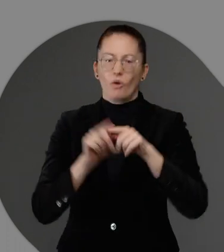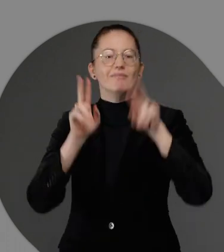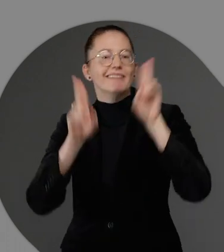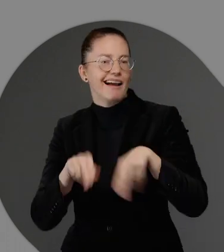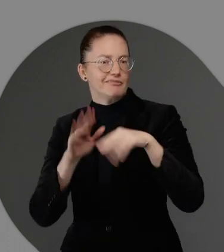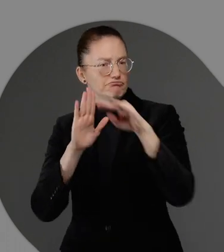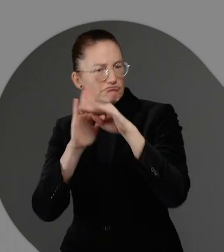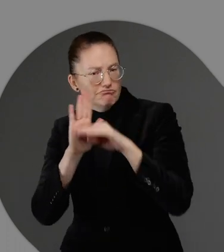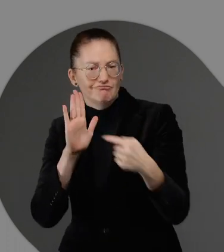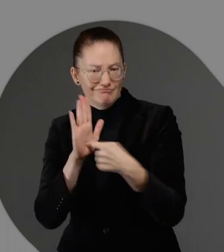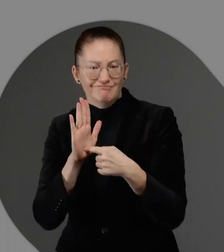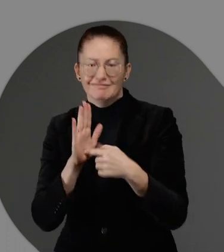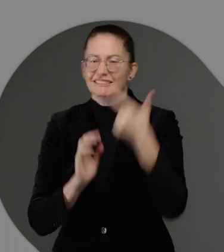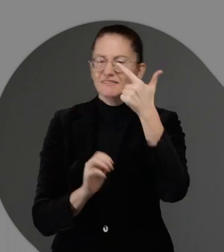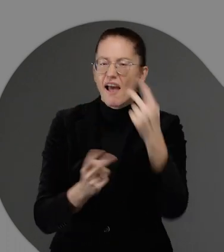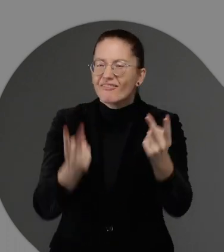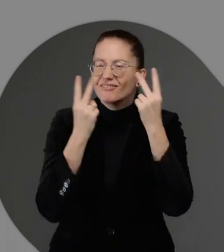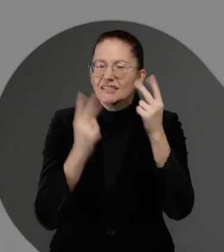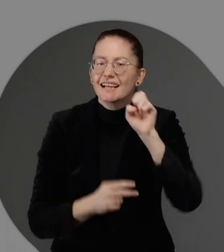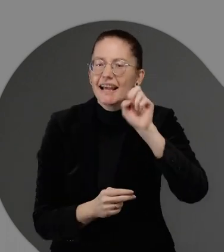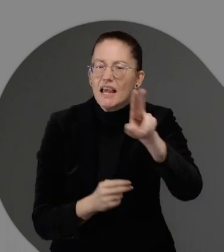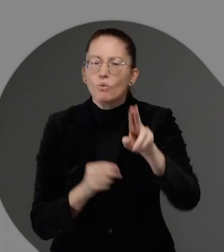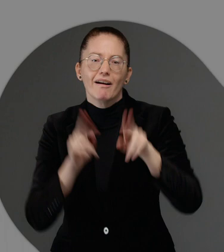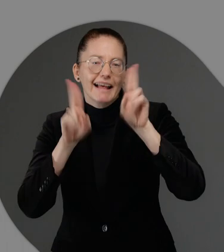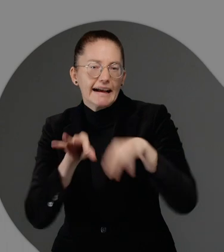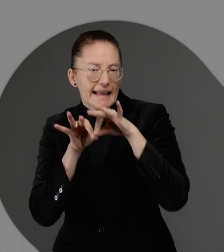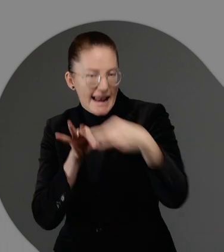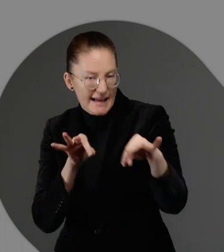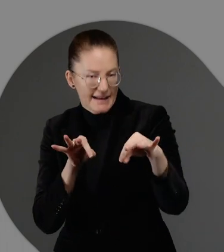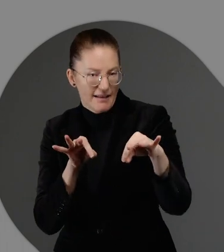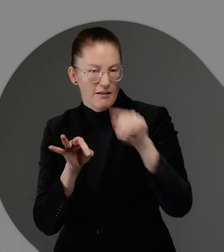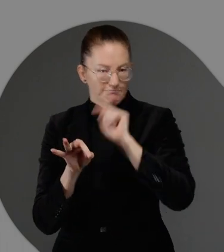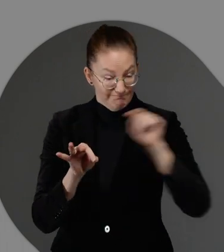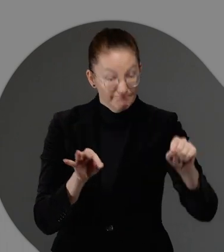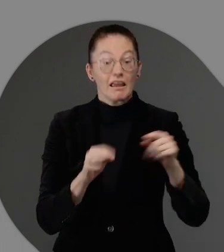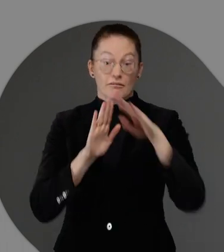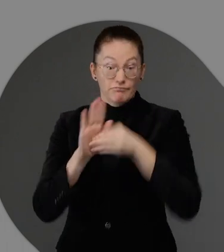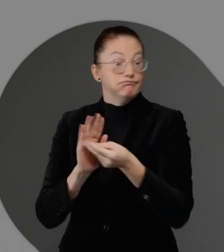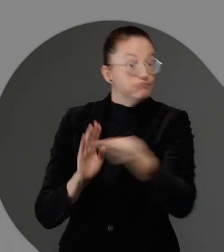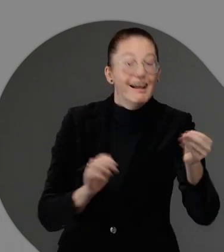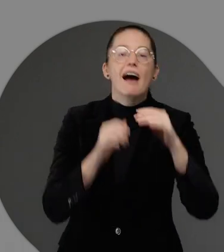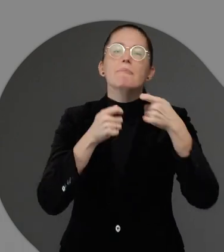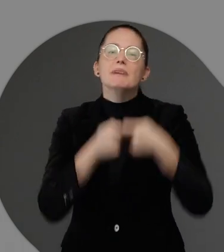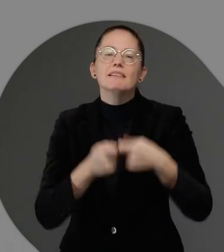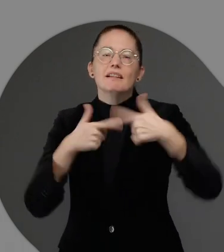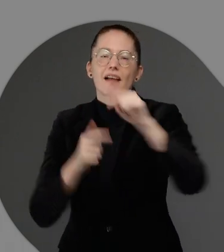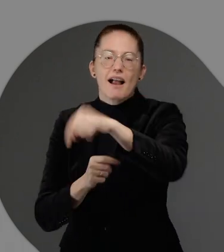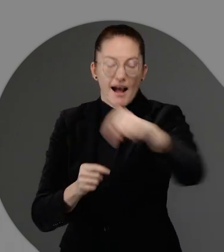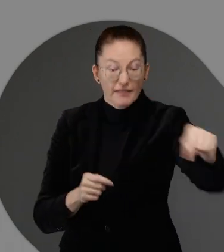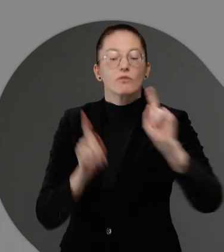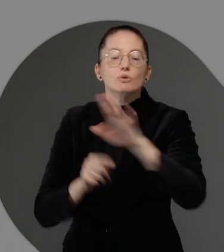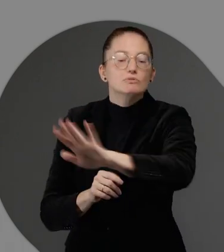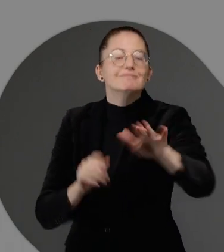Barrierefreiheit EU-weit einheitlich geregelt. Es gibt dazu zwei wichtige EU-Direktiven, die auch Richtlinien genannt werden.